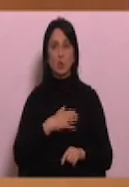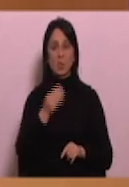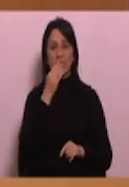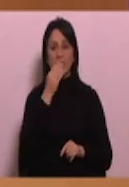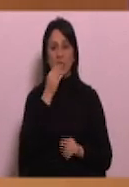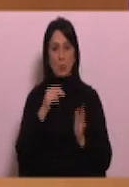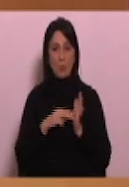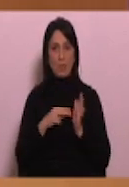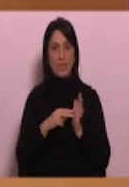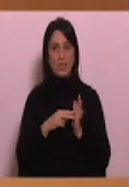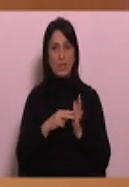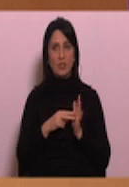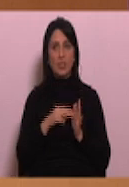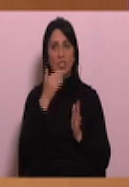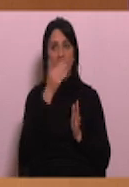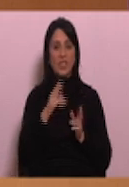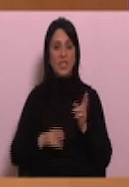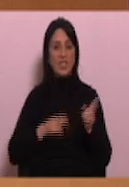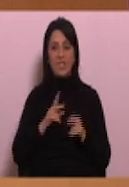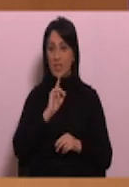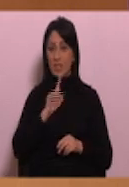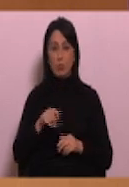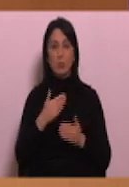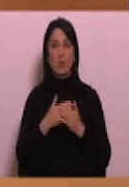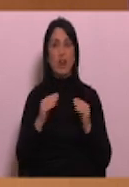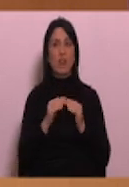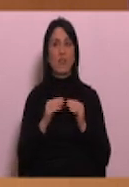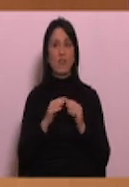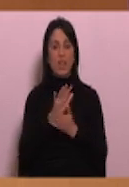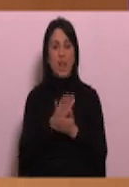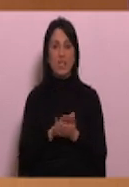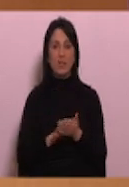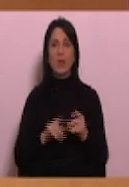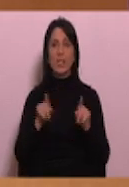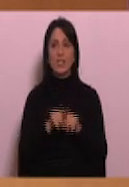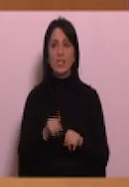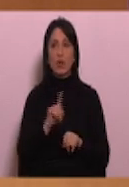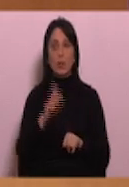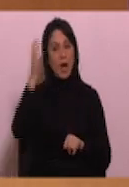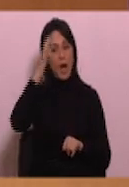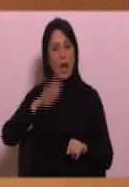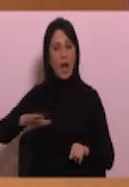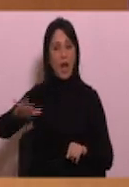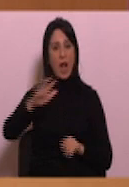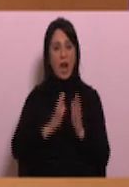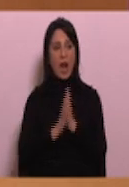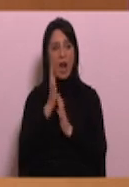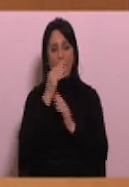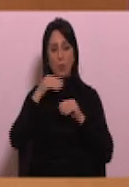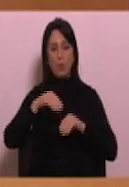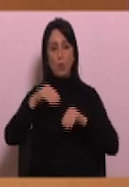სასურსათო ფასებზე. თუ ეს რკინიგზა არ იქნება, კლავინდებურად გაგრძელდება ის, რომ კახელების მოყვანილი